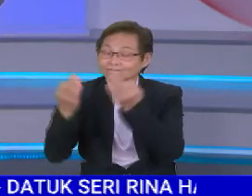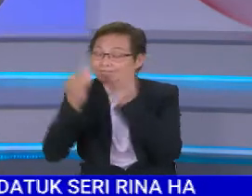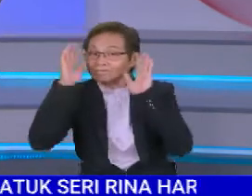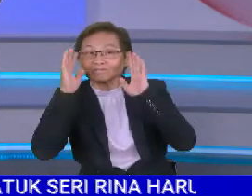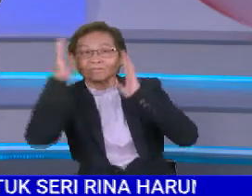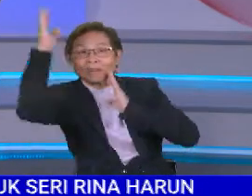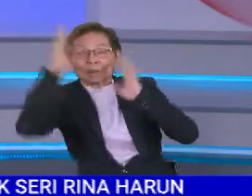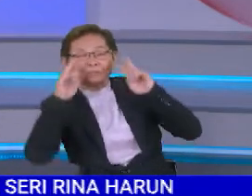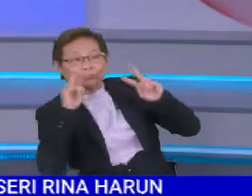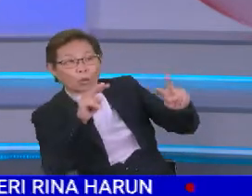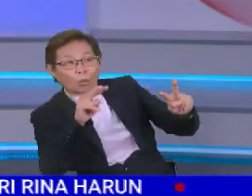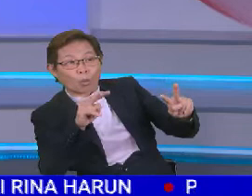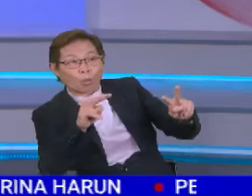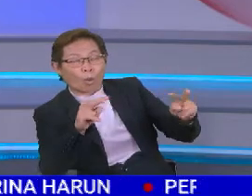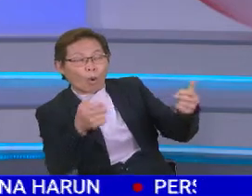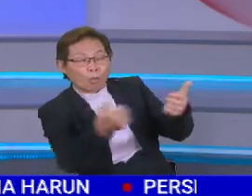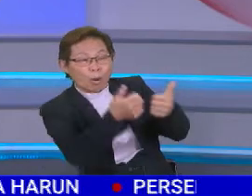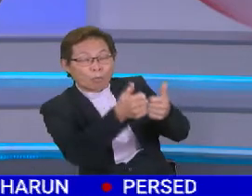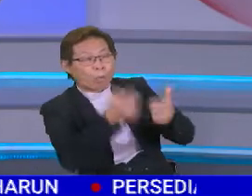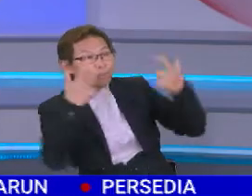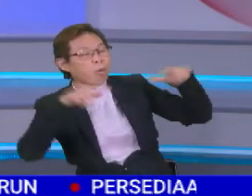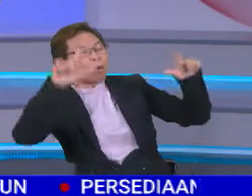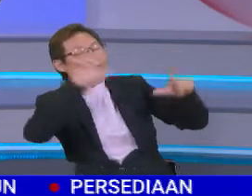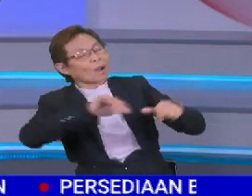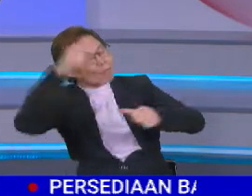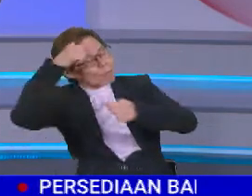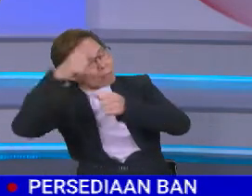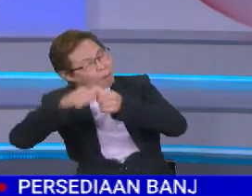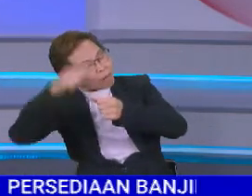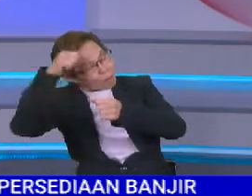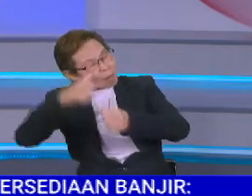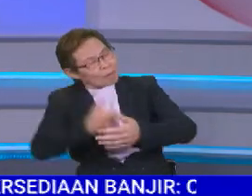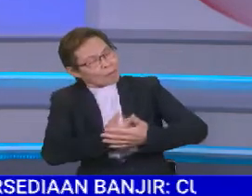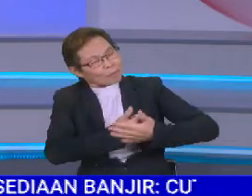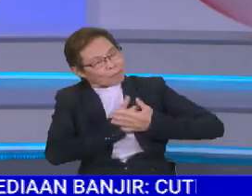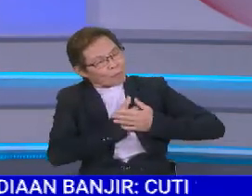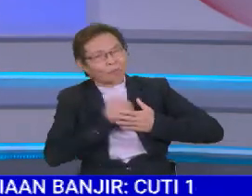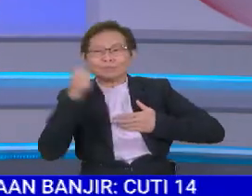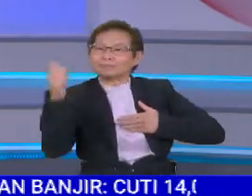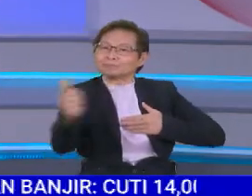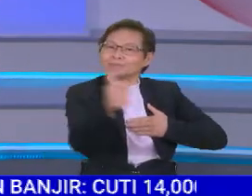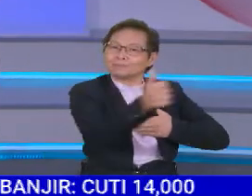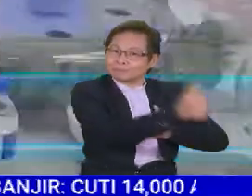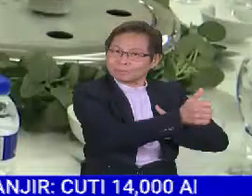menonton kejohanan berprestij sekaligus memahat kenangan tersendiri dalam diri masing-masing.